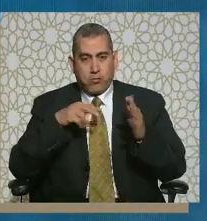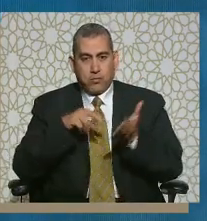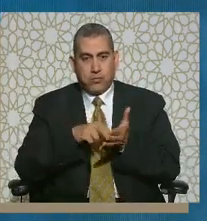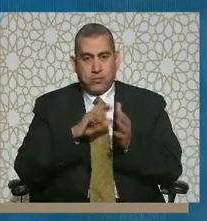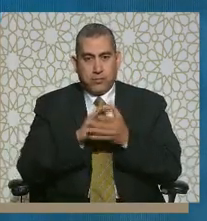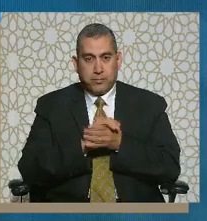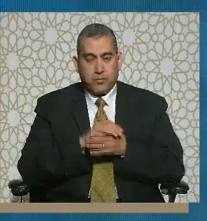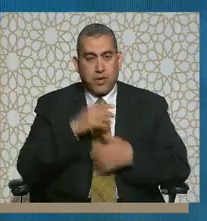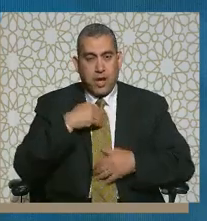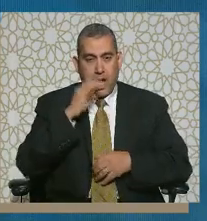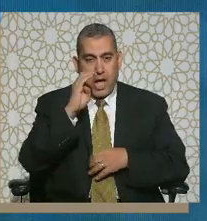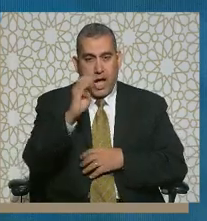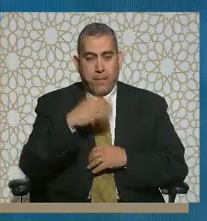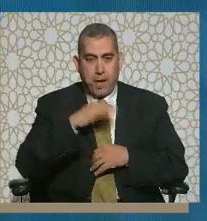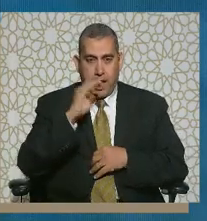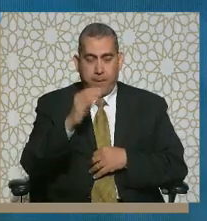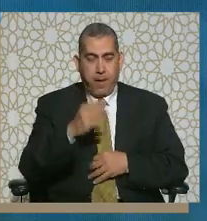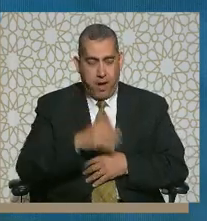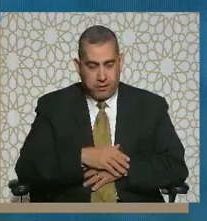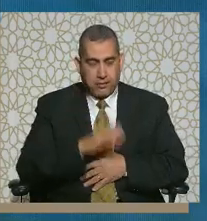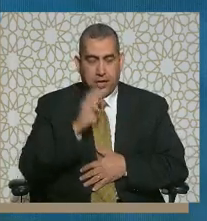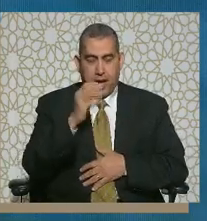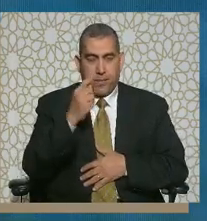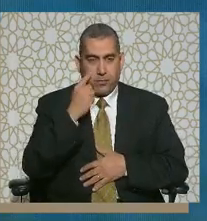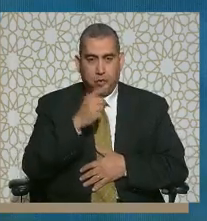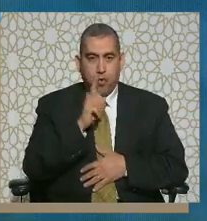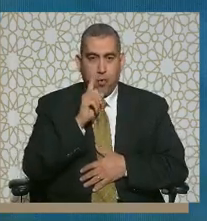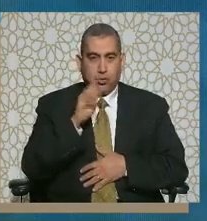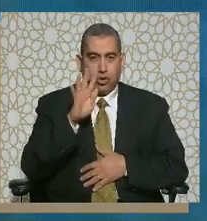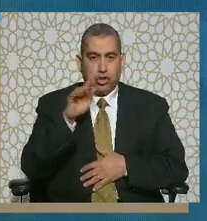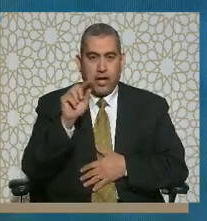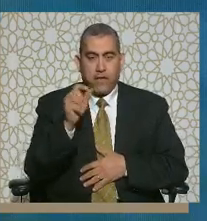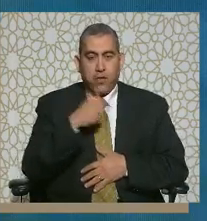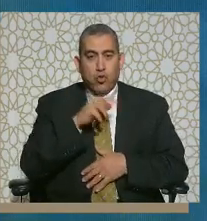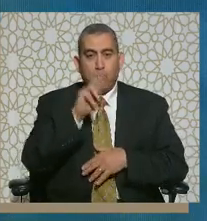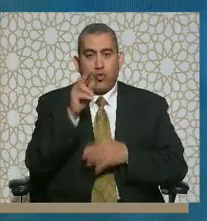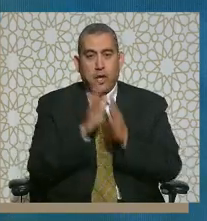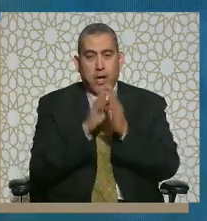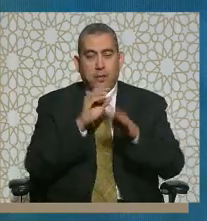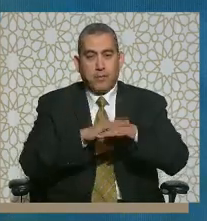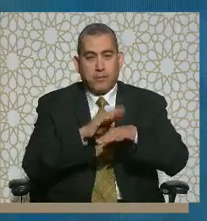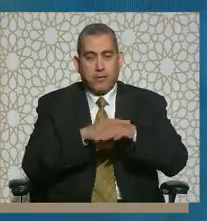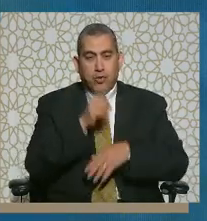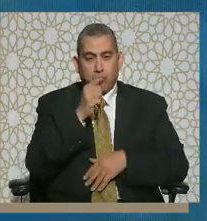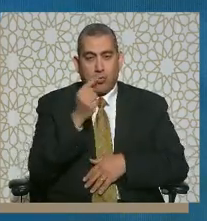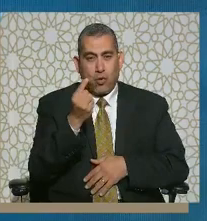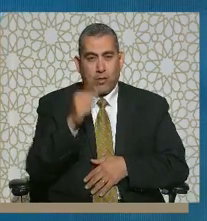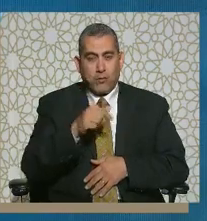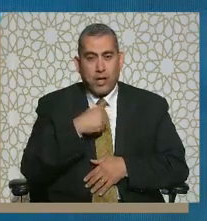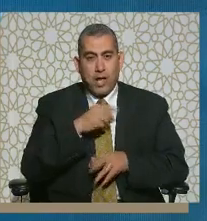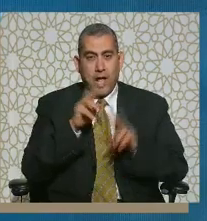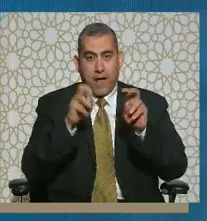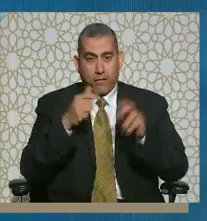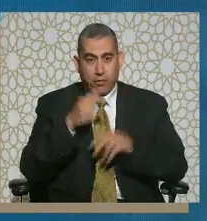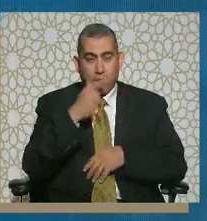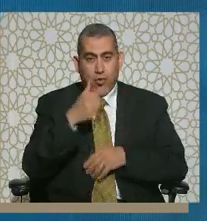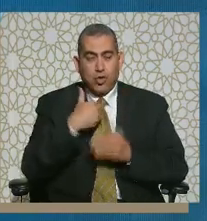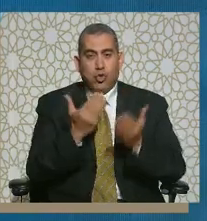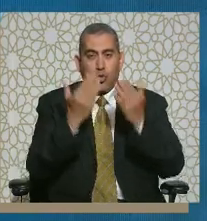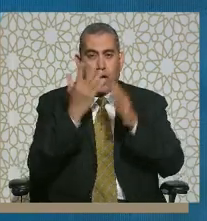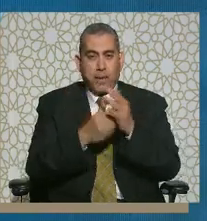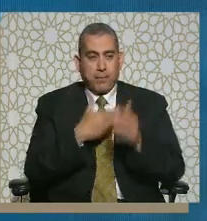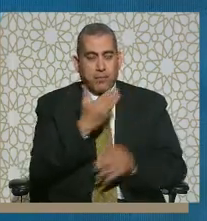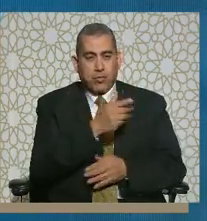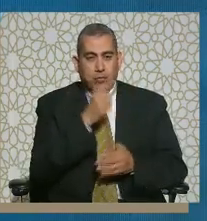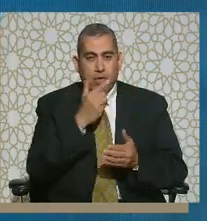رجلي. اجاوب حضرتك يا حاجة ام شريف، بس انا طالب منك حاجه. قبل ما اختم مع حضرتك، ادعي لابني عشان ابني في